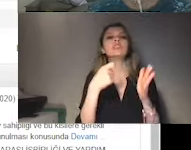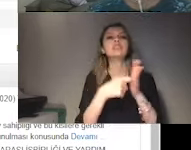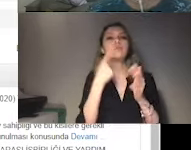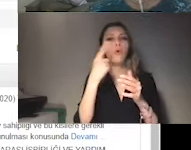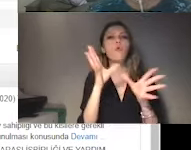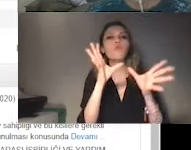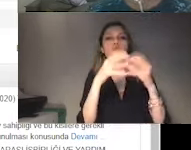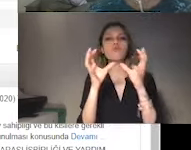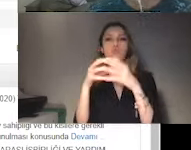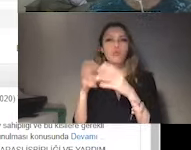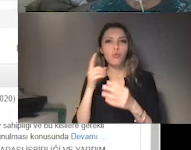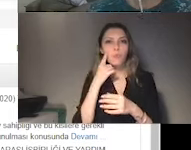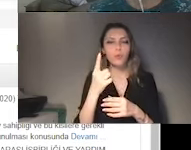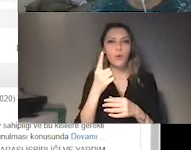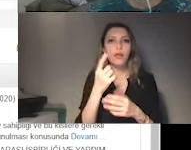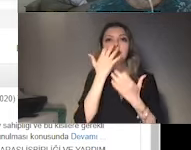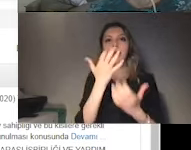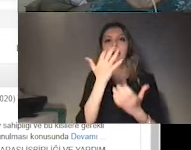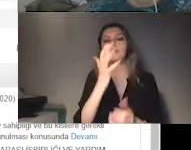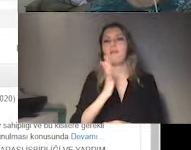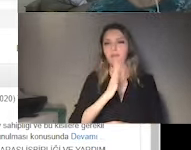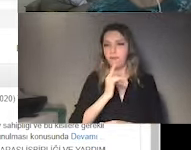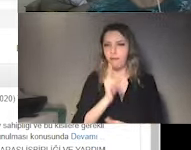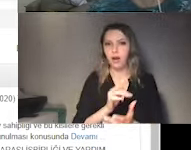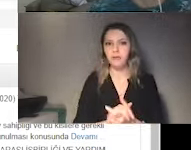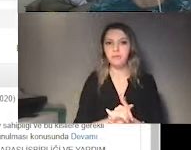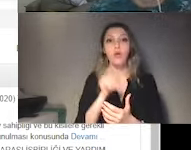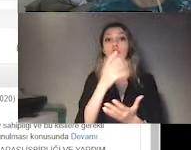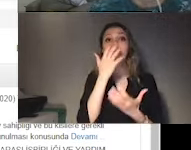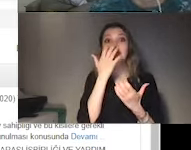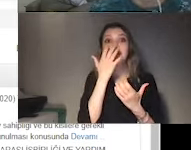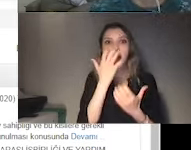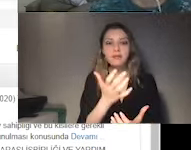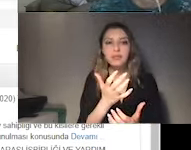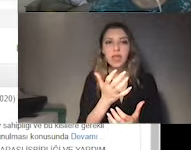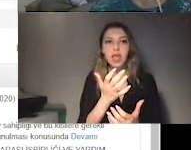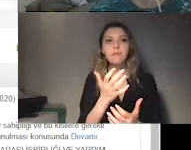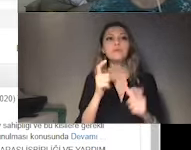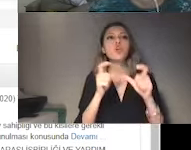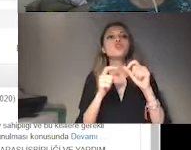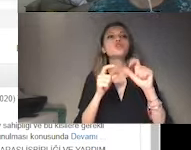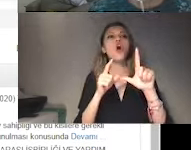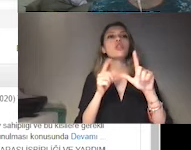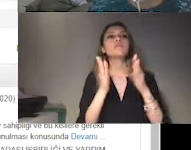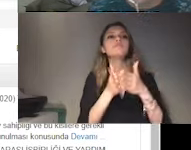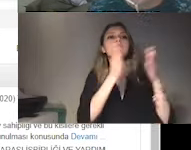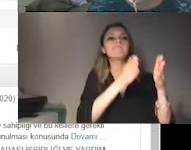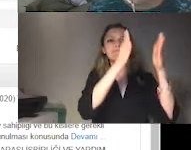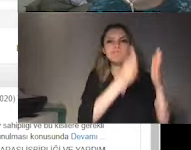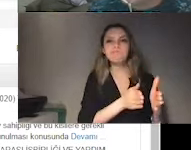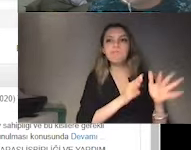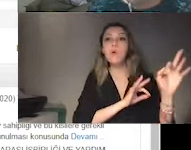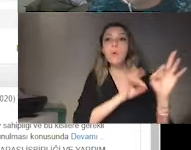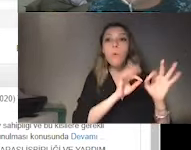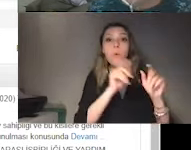tavsiyeler bunlar. Bu tavsiyeleri, sol tarafta bir menü var, izleme yapılacak alan diye